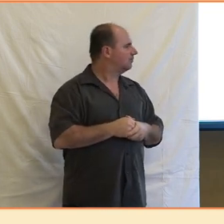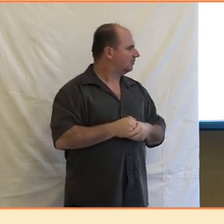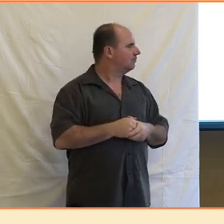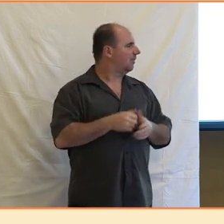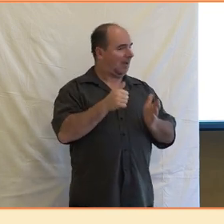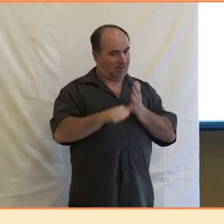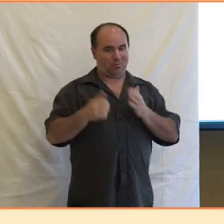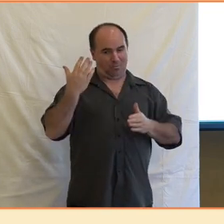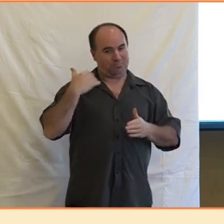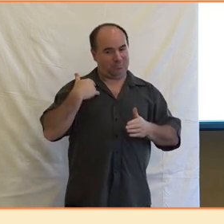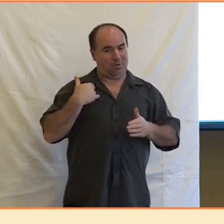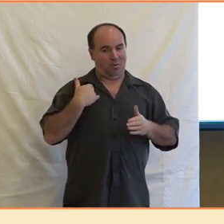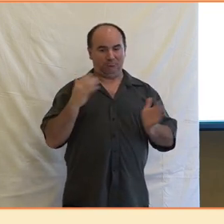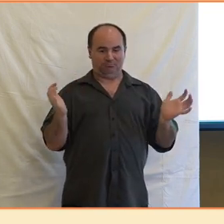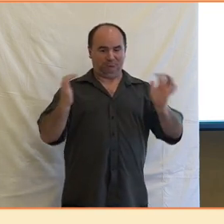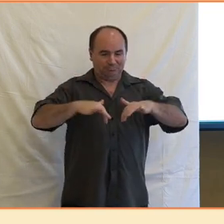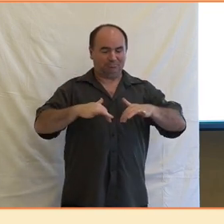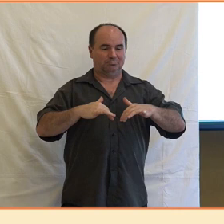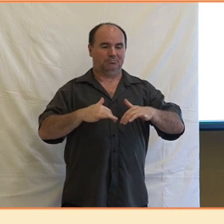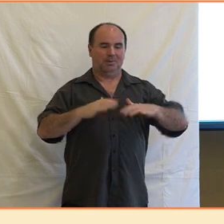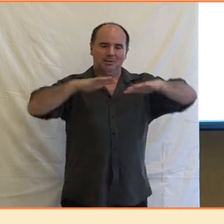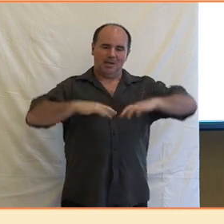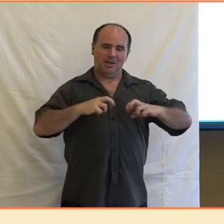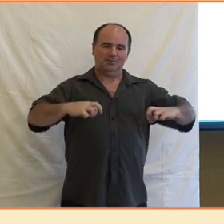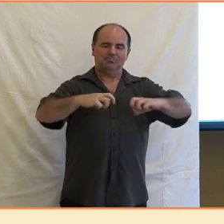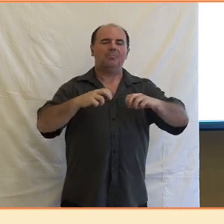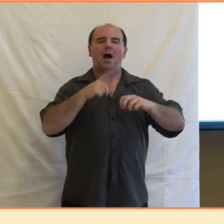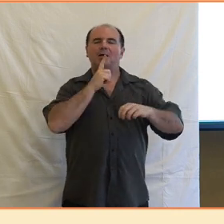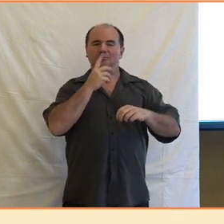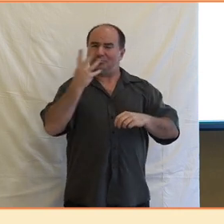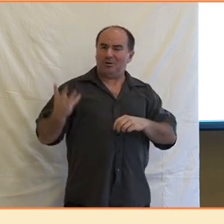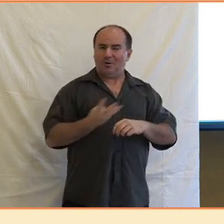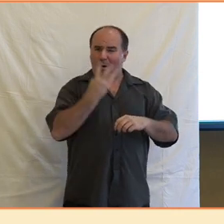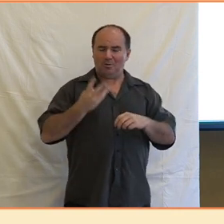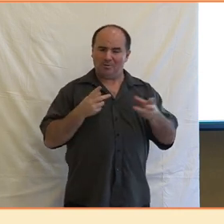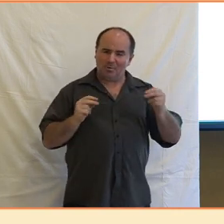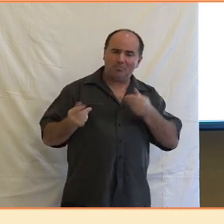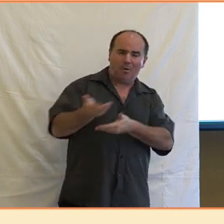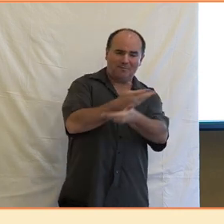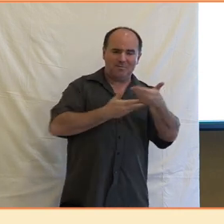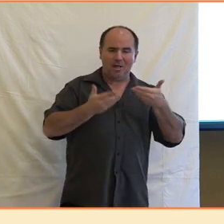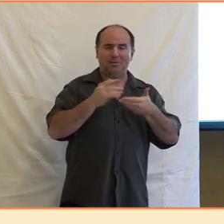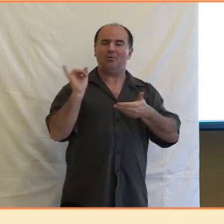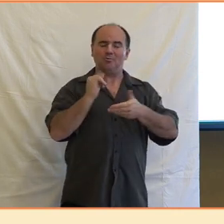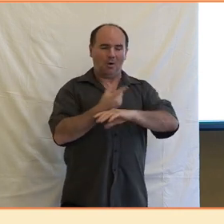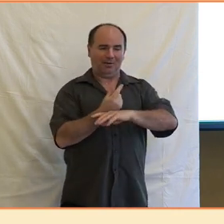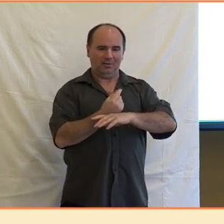digitálně vyloučenými, kteří se nám vyjadřovali k té své situaci a jak ten problém vnímají.